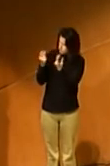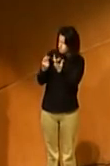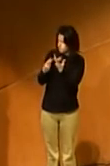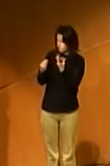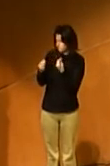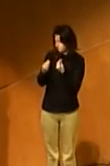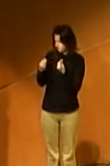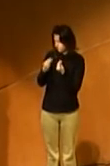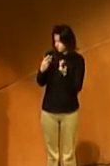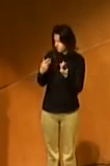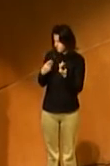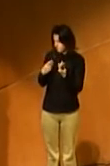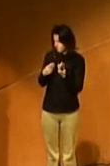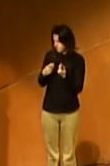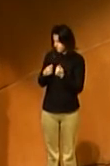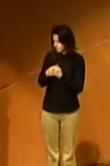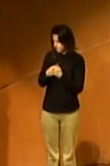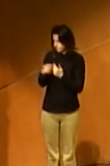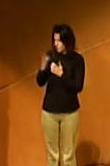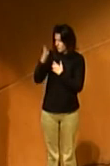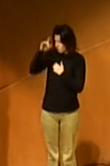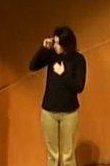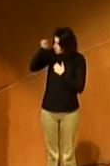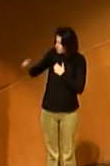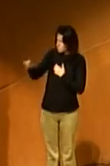ce qui vous semble être des situations qui n'ont